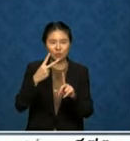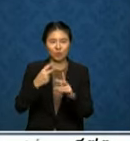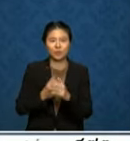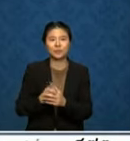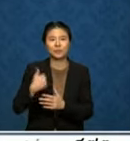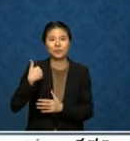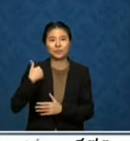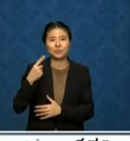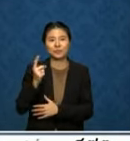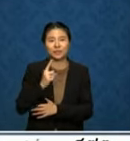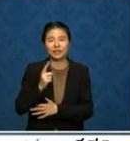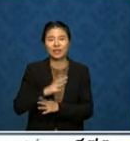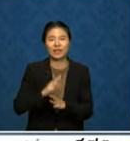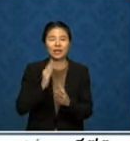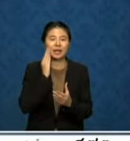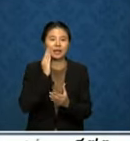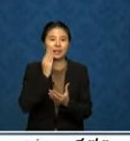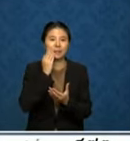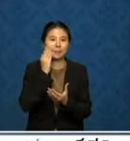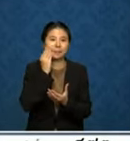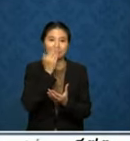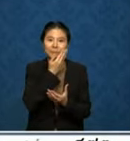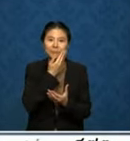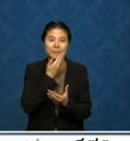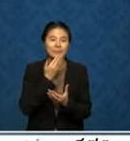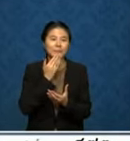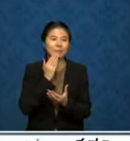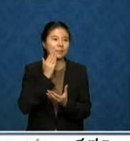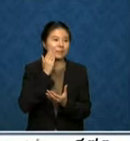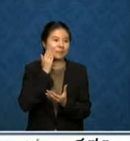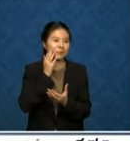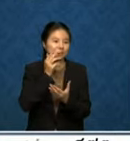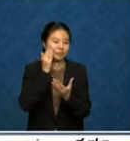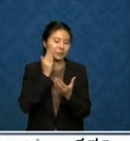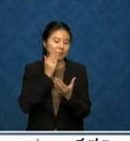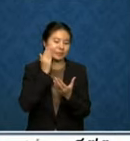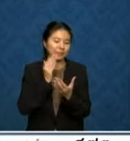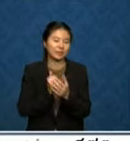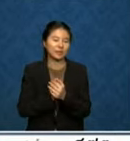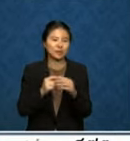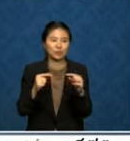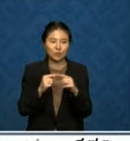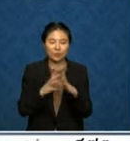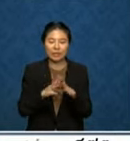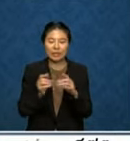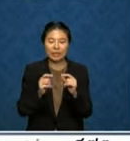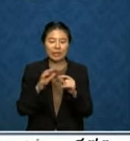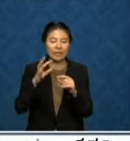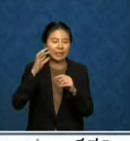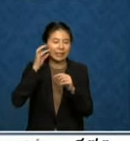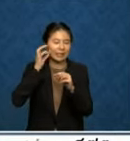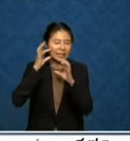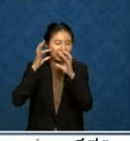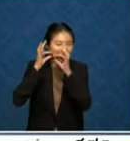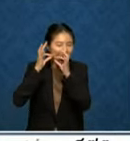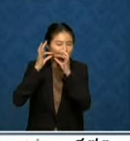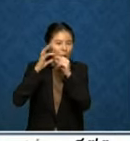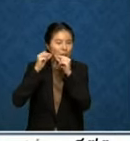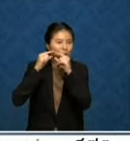แล้วก็จะมีอย่างพวกครีมเหมือนกันอันนี้ก็จะโฆษณานะครีมลบรอยย่นบนใบหน้าทั้งแ